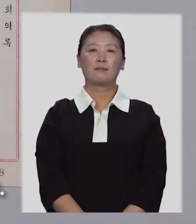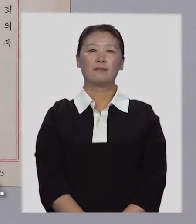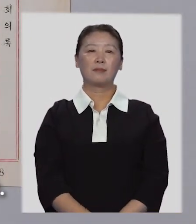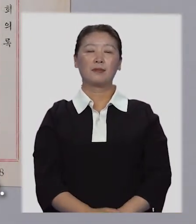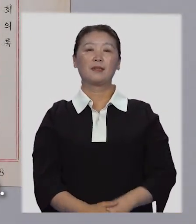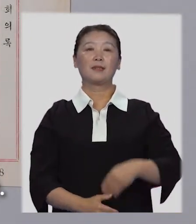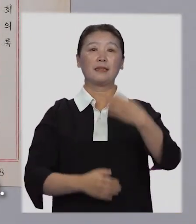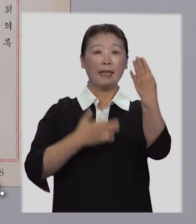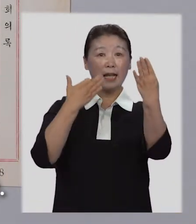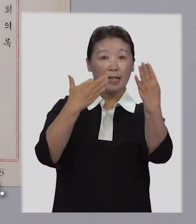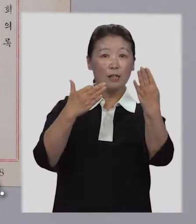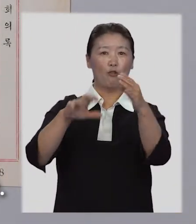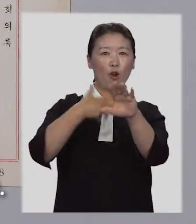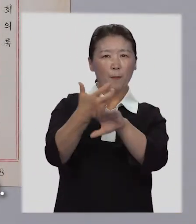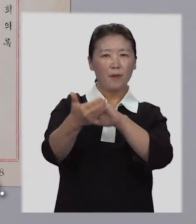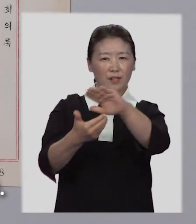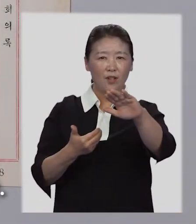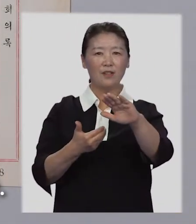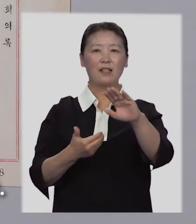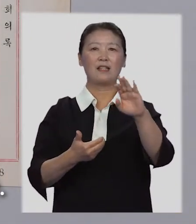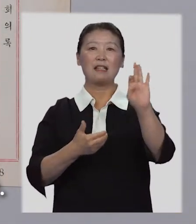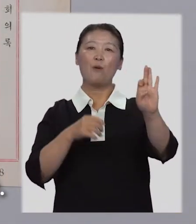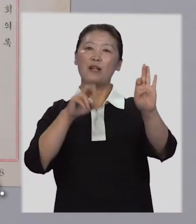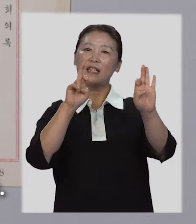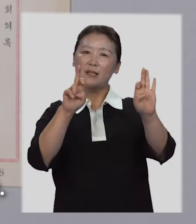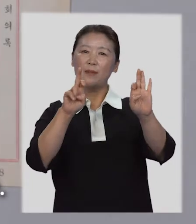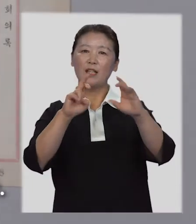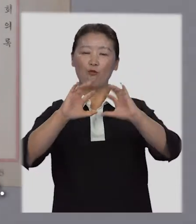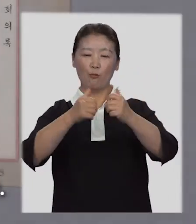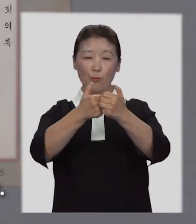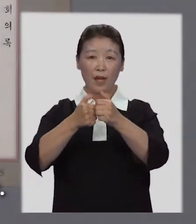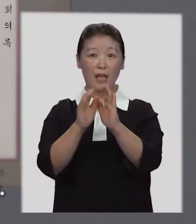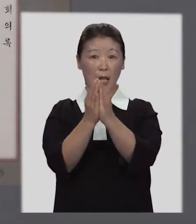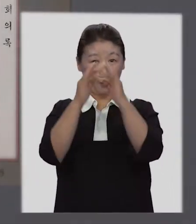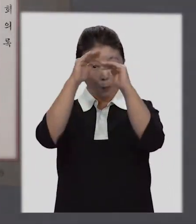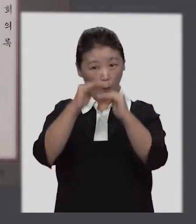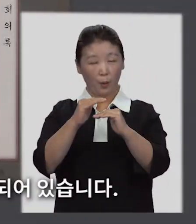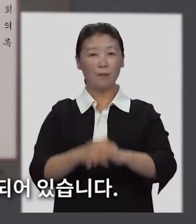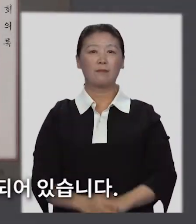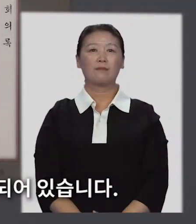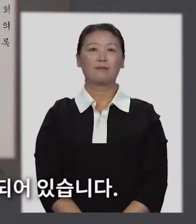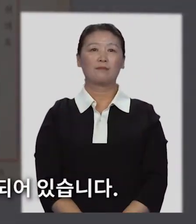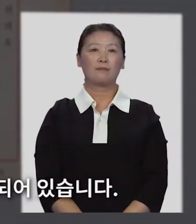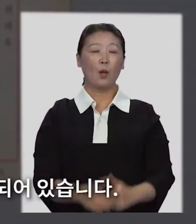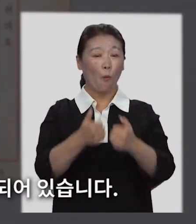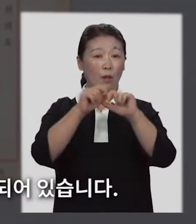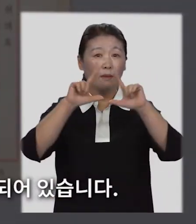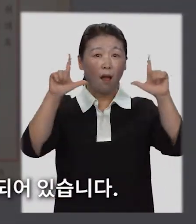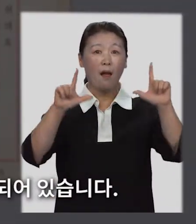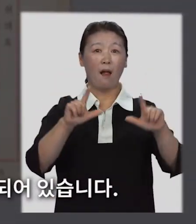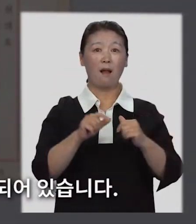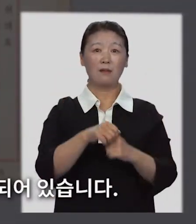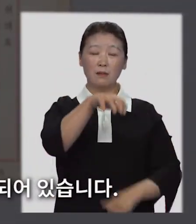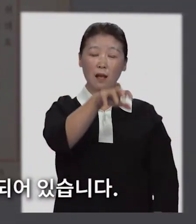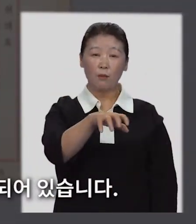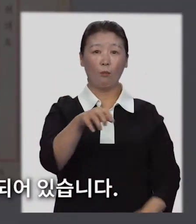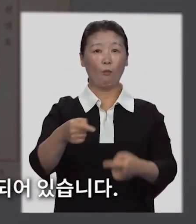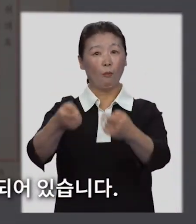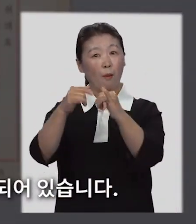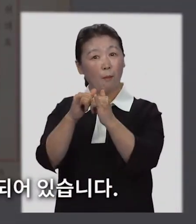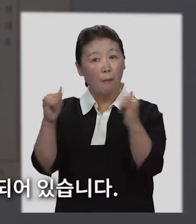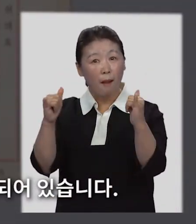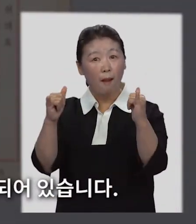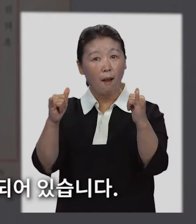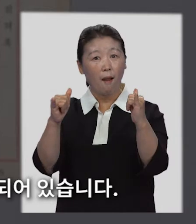4.19 혁명 직전에 열린 4월 12일자 국무회의록입니다. 회의가 열린 날짜와 장소,